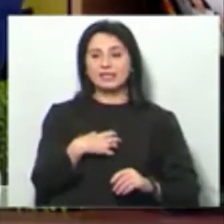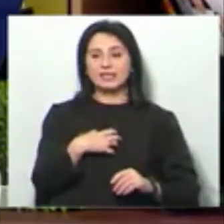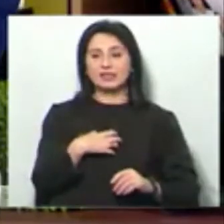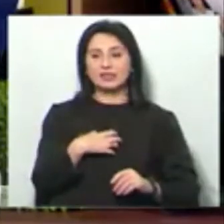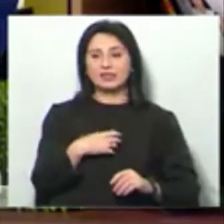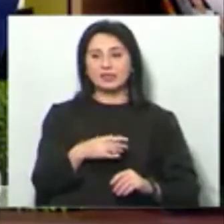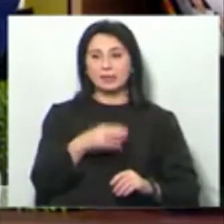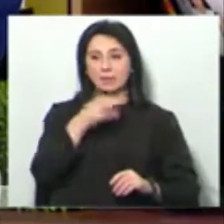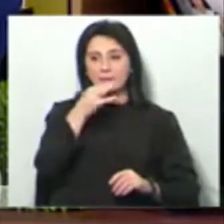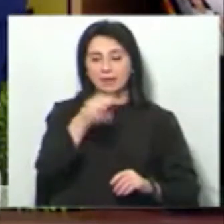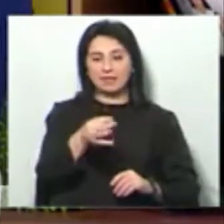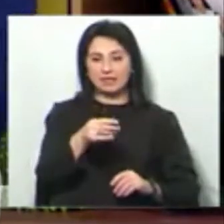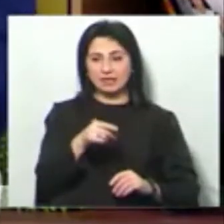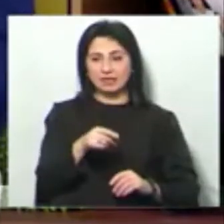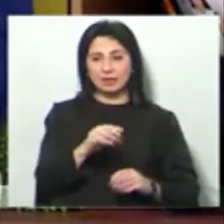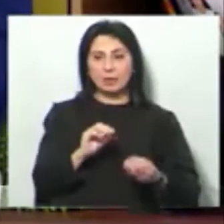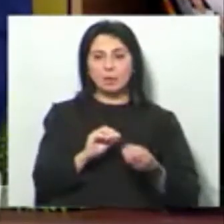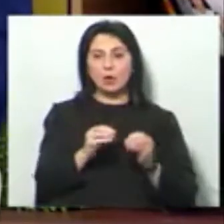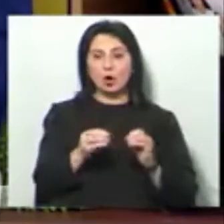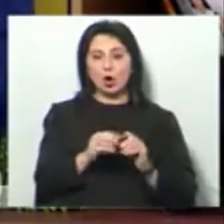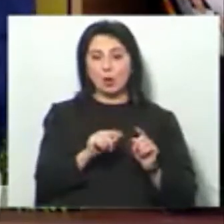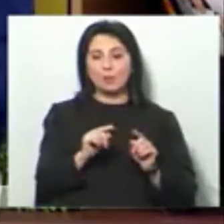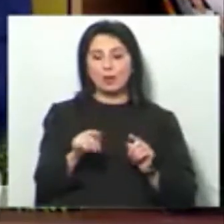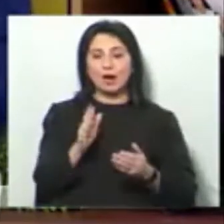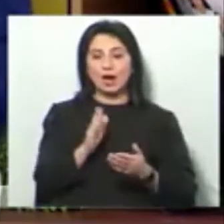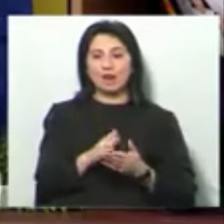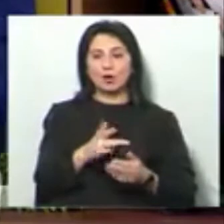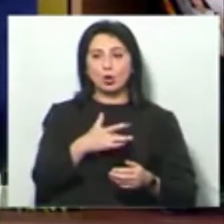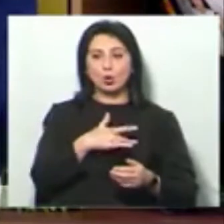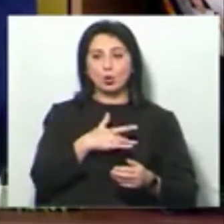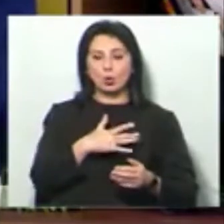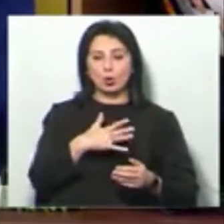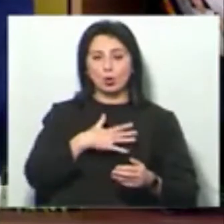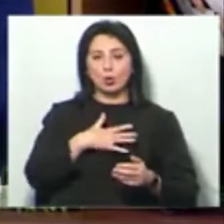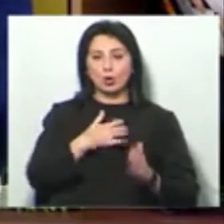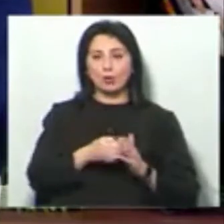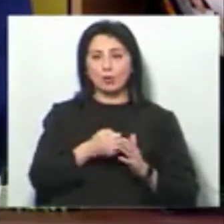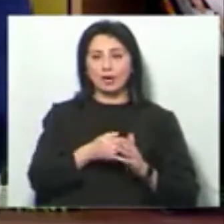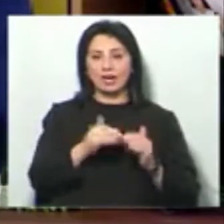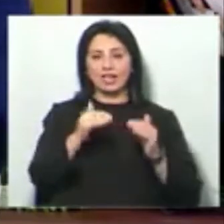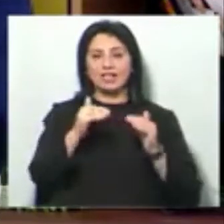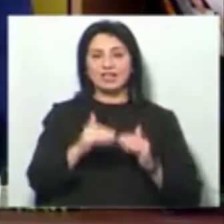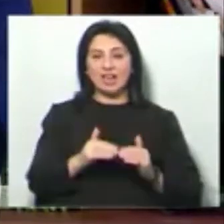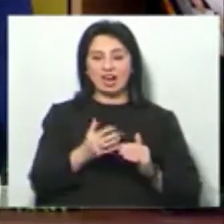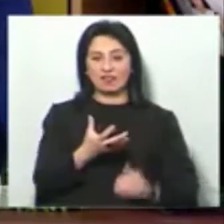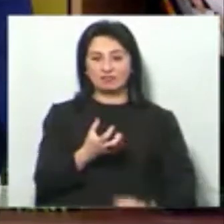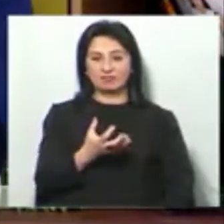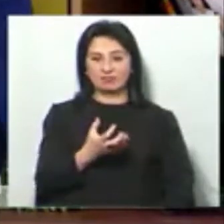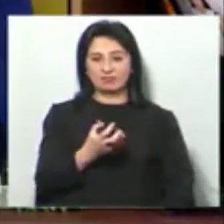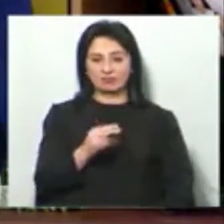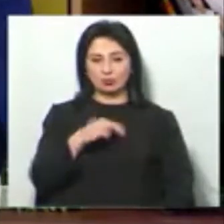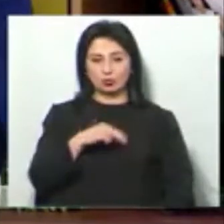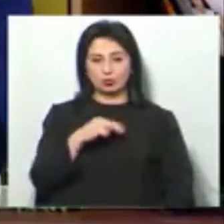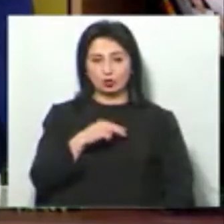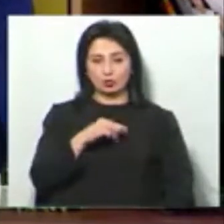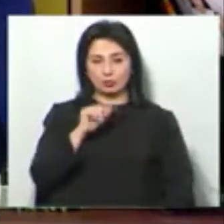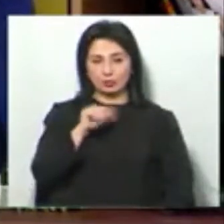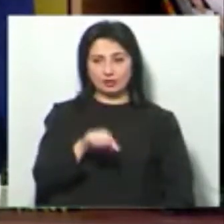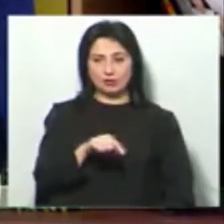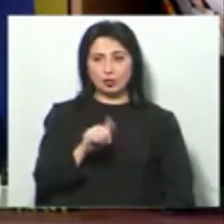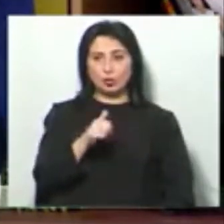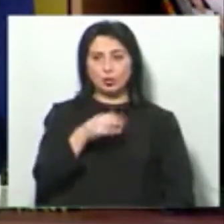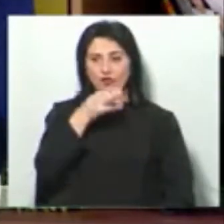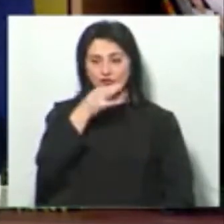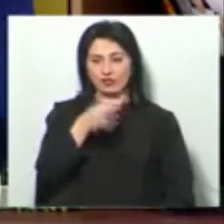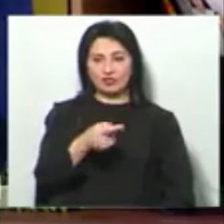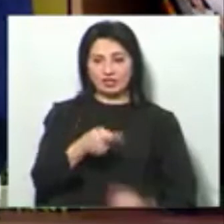გავცემთ თქვენ პასუხს და ძირითადად პრობლემები არის ხოლმე გულის უკმარისობა დაქვეითებული განდენის ფრაქციით მქონე პაციენტებში, როგორც უკვე